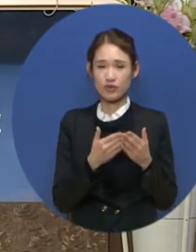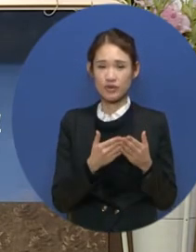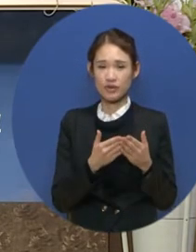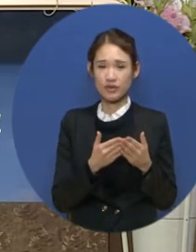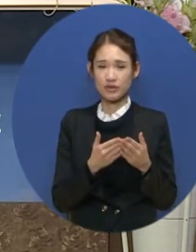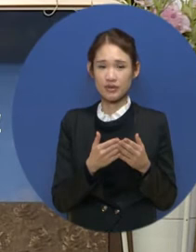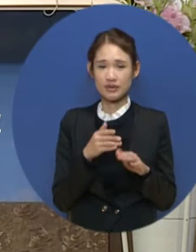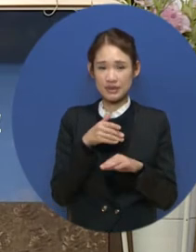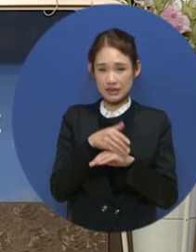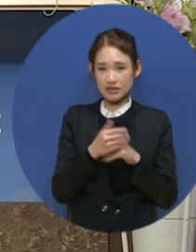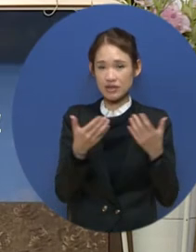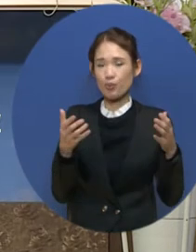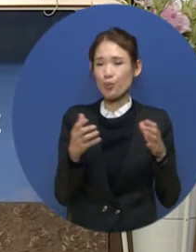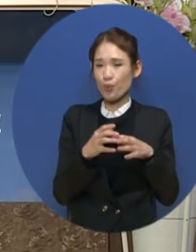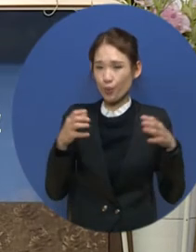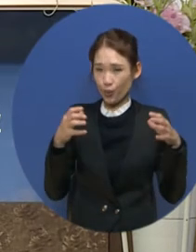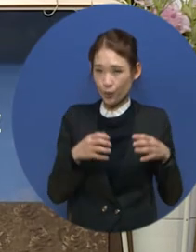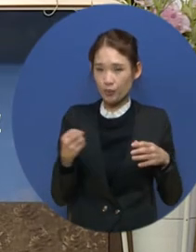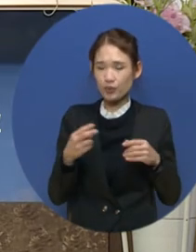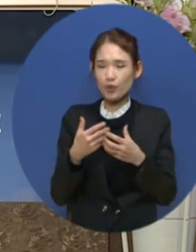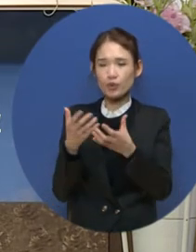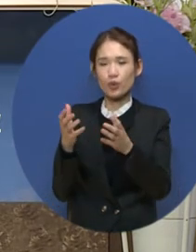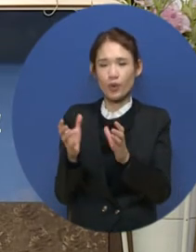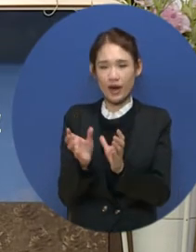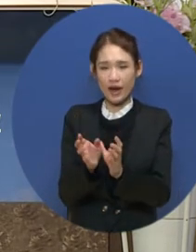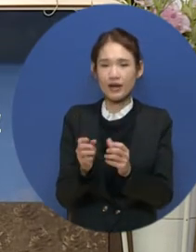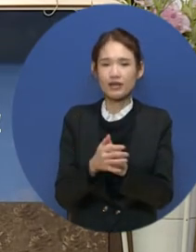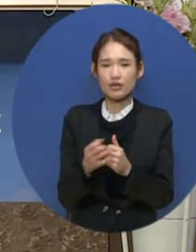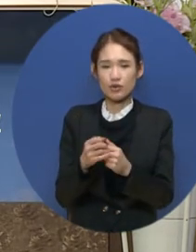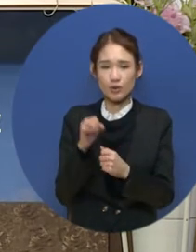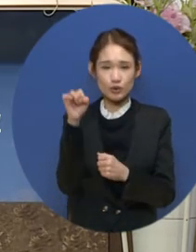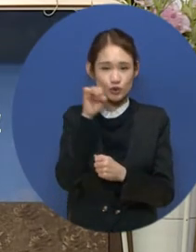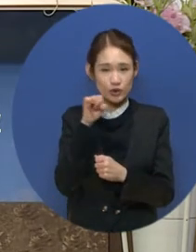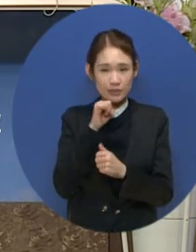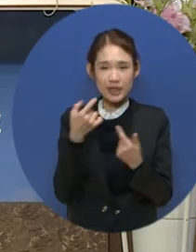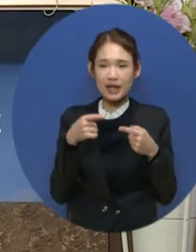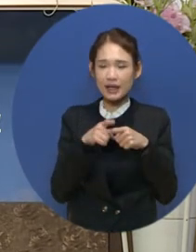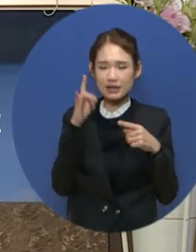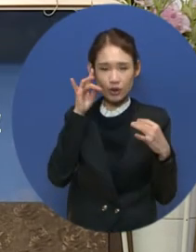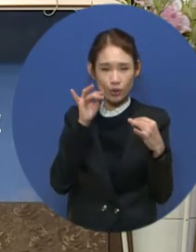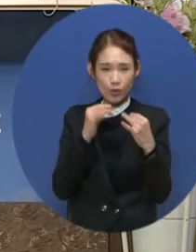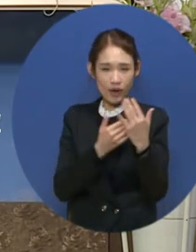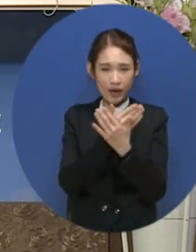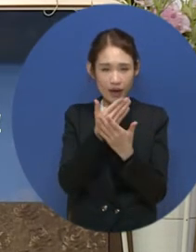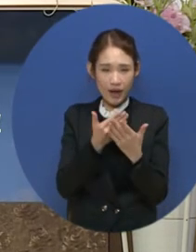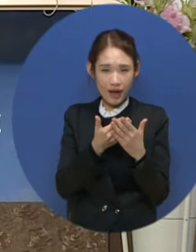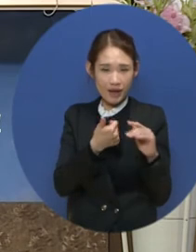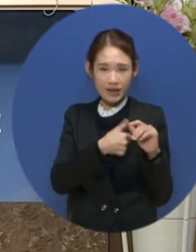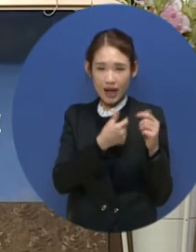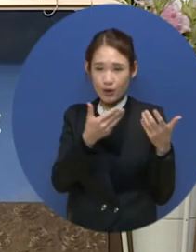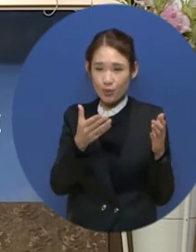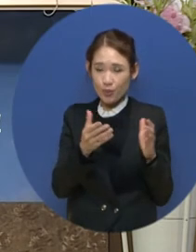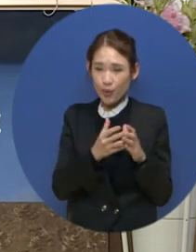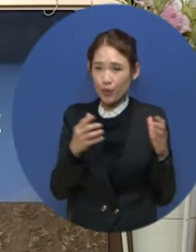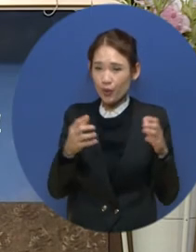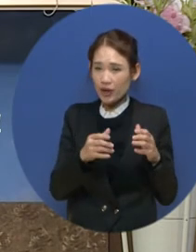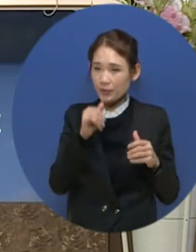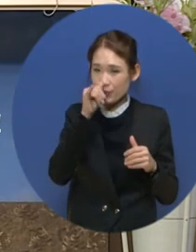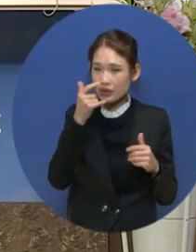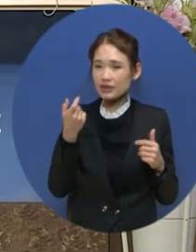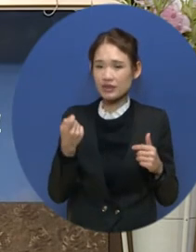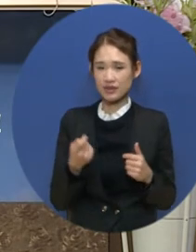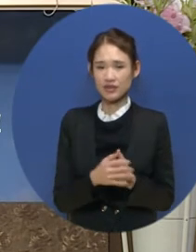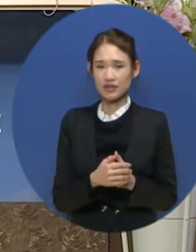모임 뿐만 아니라 또 동아리 라던지 취미를 공유할 수 있는 로 자조모임 도 음 혀로 있을 것 같은데